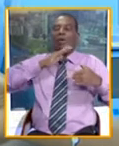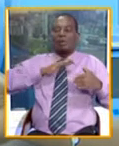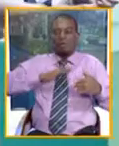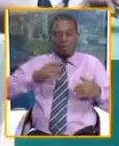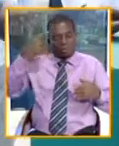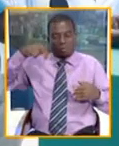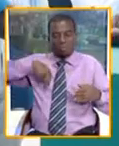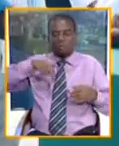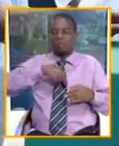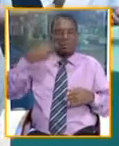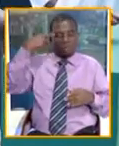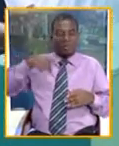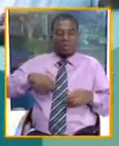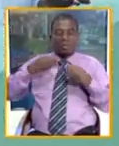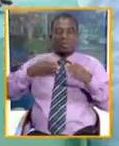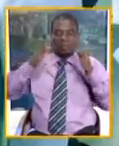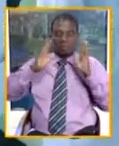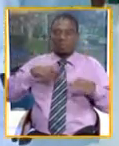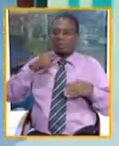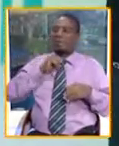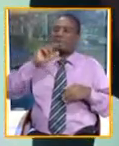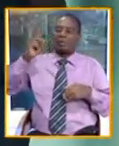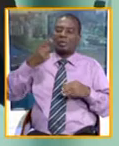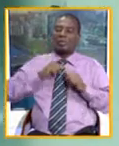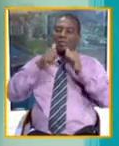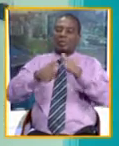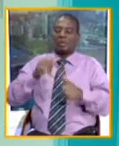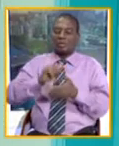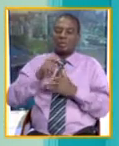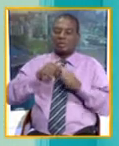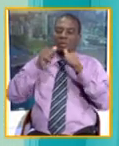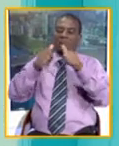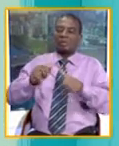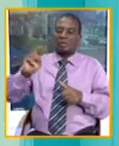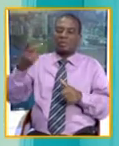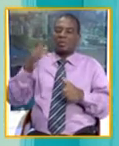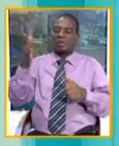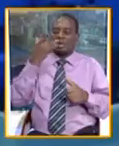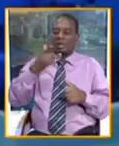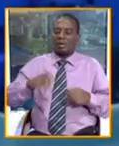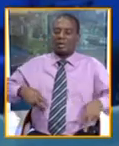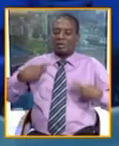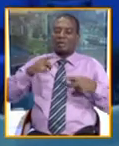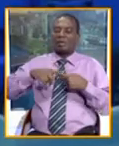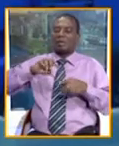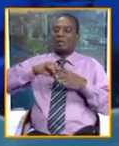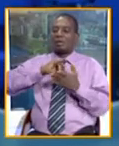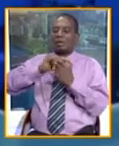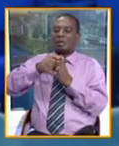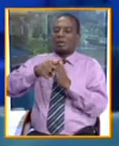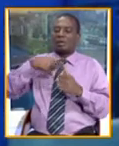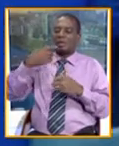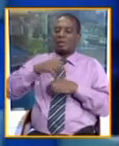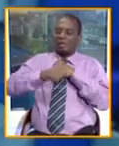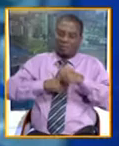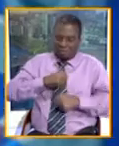nos dialysés. Pour le donateur qui n'est pas à son premier geste, il s'agit de donner une seconde chance de vie à ceux qui souffrent des maladies